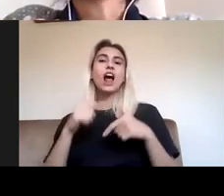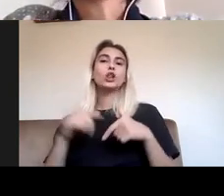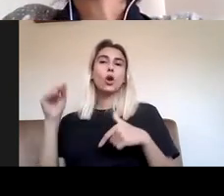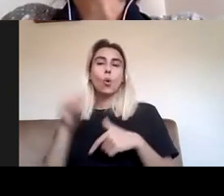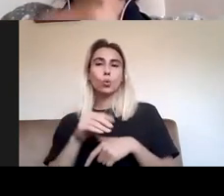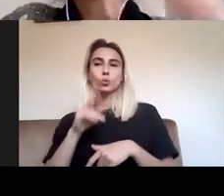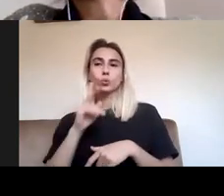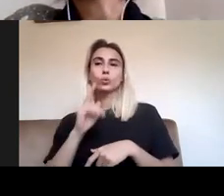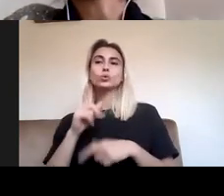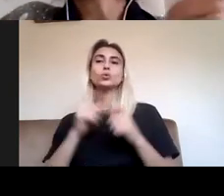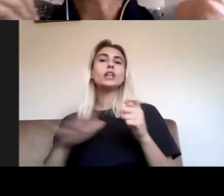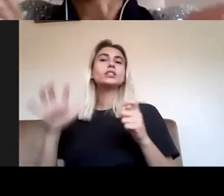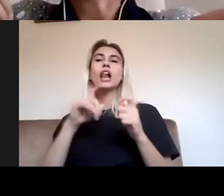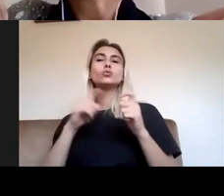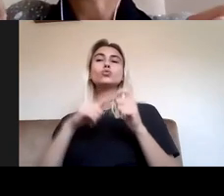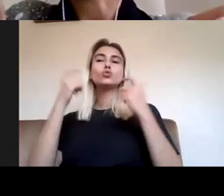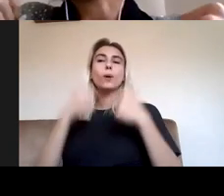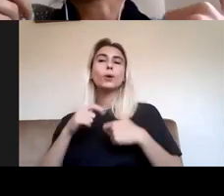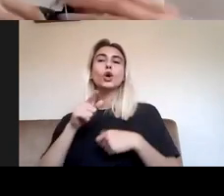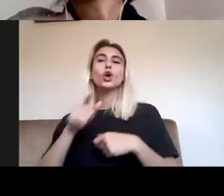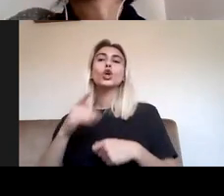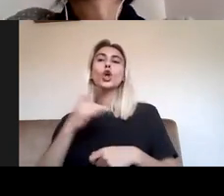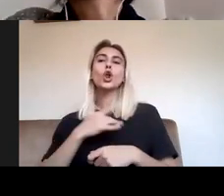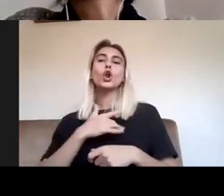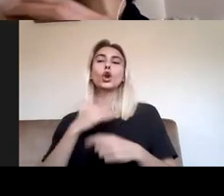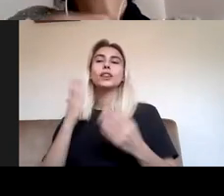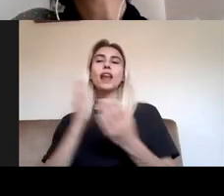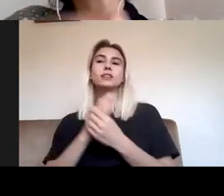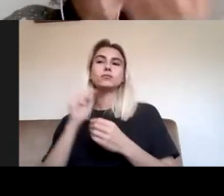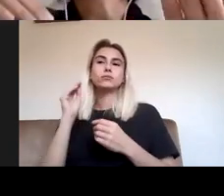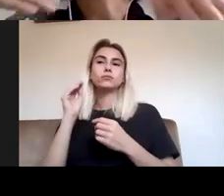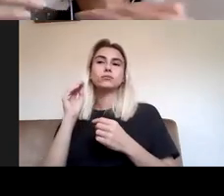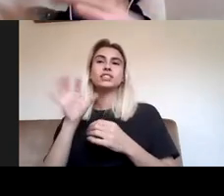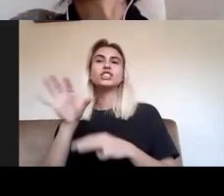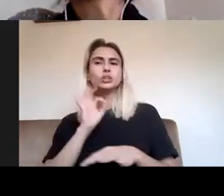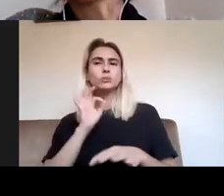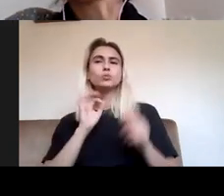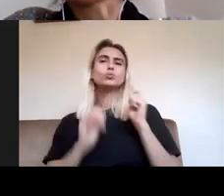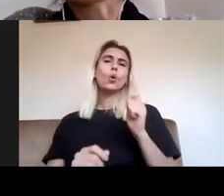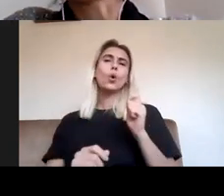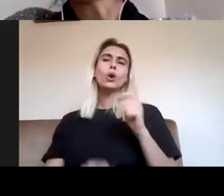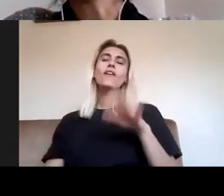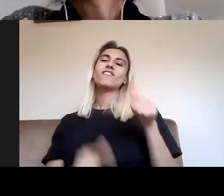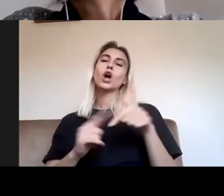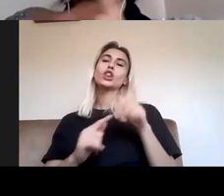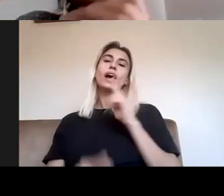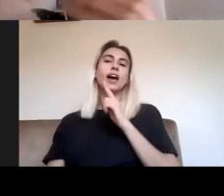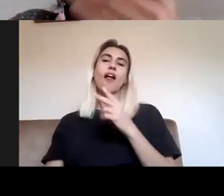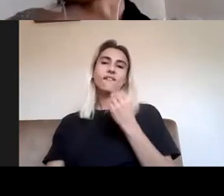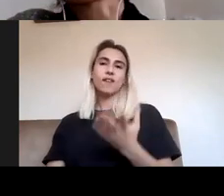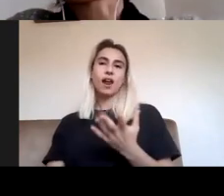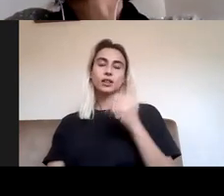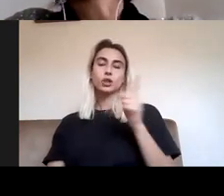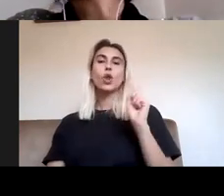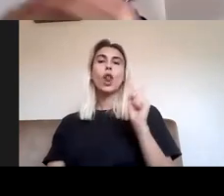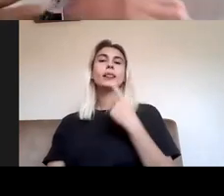ilişkin gönüllülük çalışmaları diye bir ders eklendi. Bunu ama seçimlik mi zorunlu olmasına fakülteler karar verdi. Yönetim kurulları